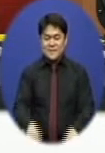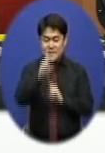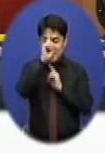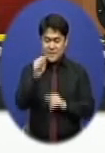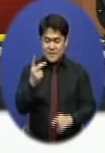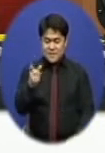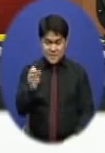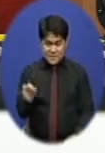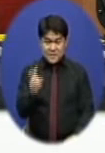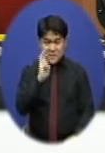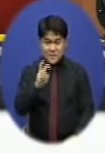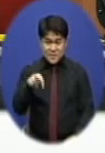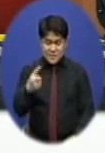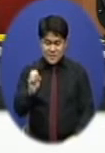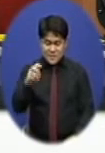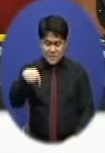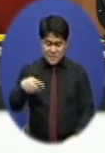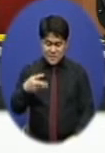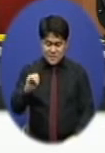이효정 씨의 송두리째를 또 부르시겠다고요